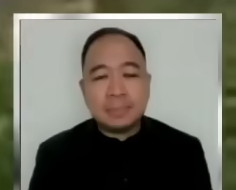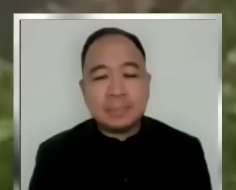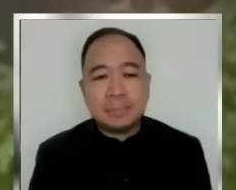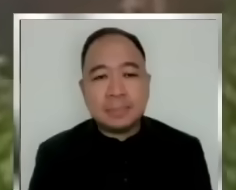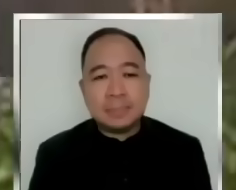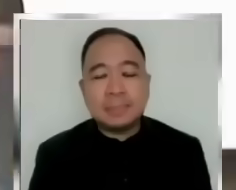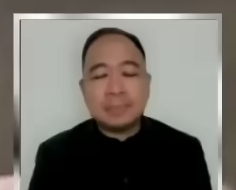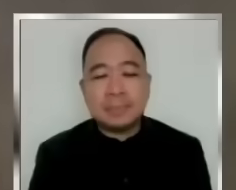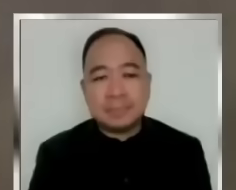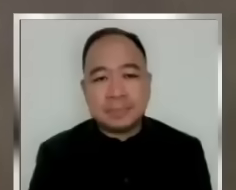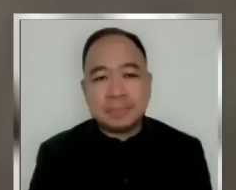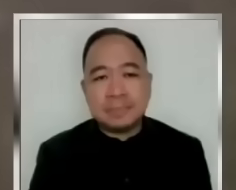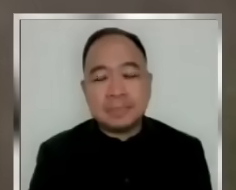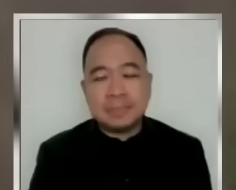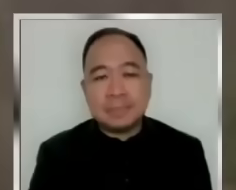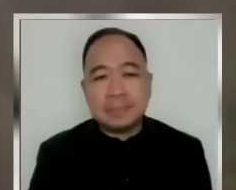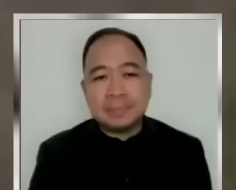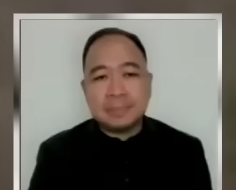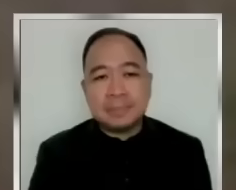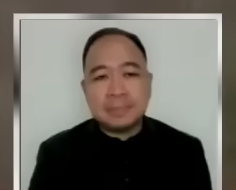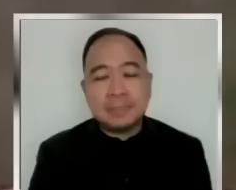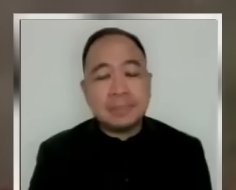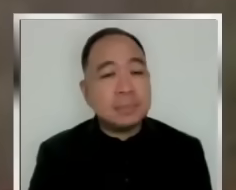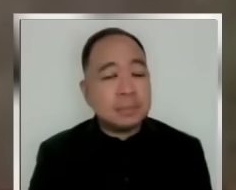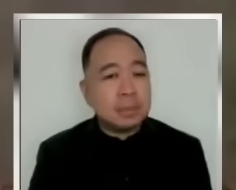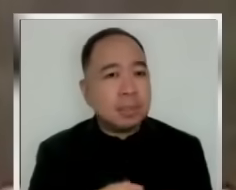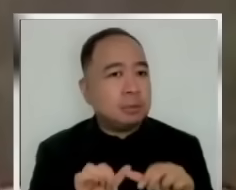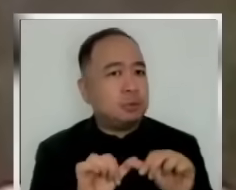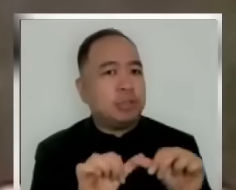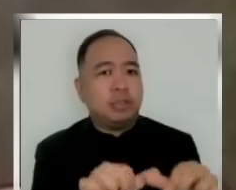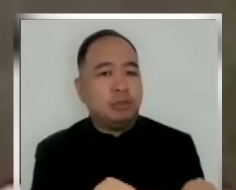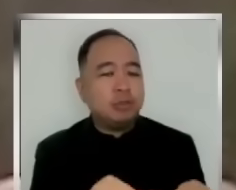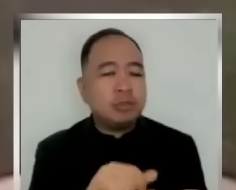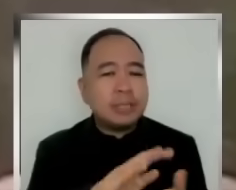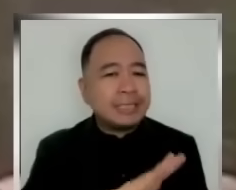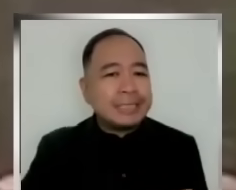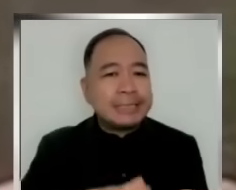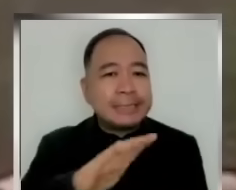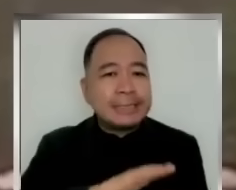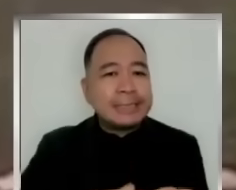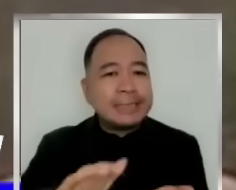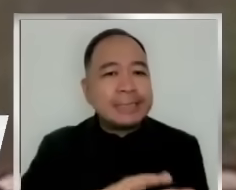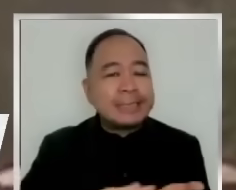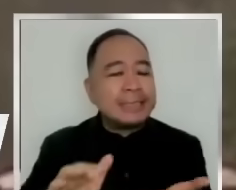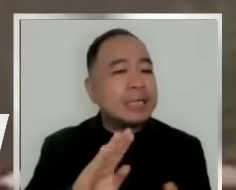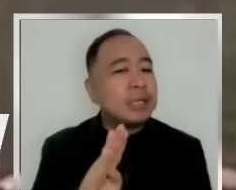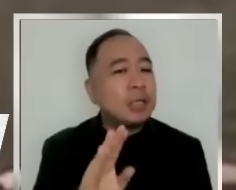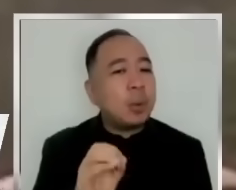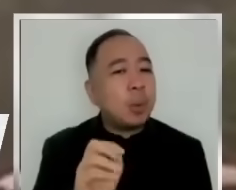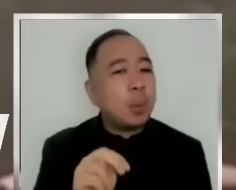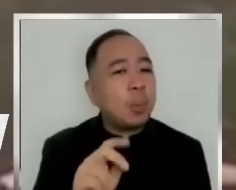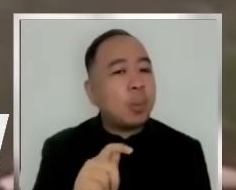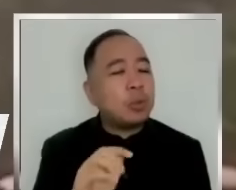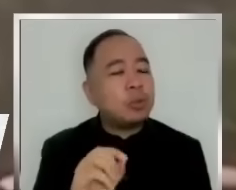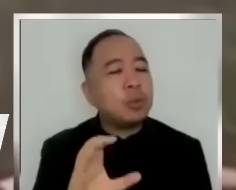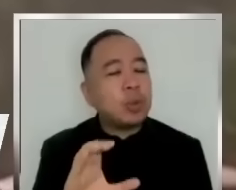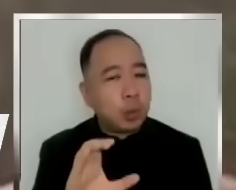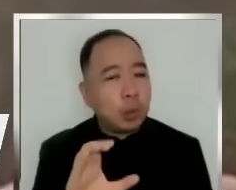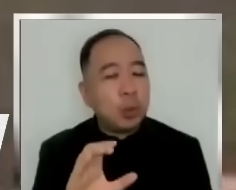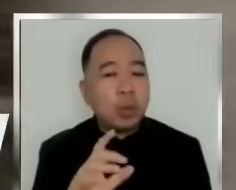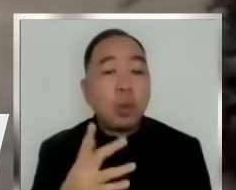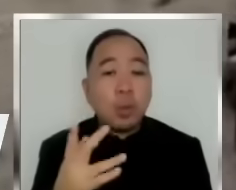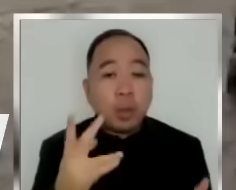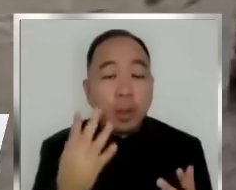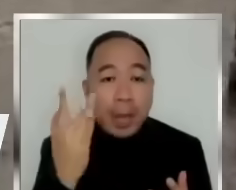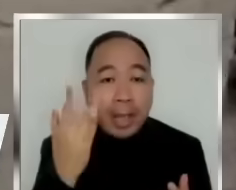balayan. Tuloy-tuloy naman ang clearing operation sa Bontoc Baguio Road sa Mountain Province matapos magkaroon ng rock